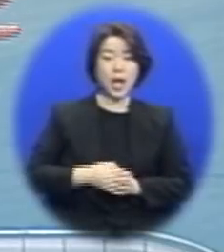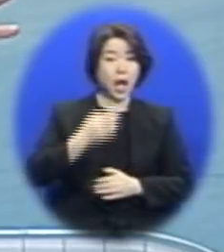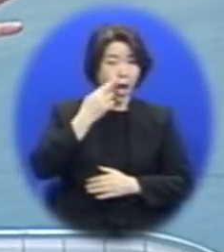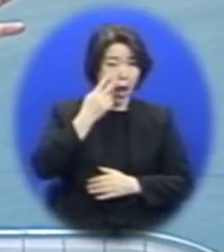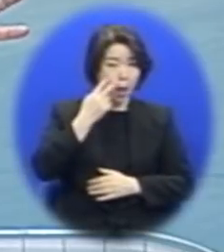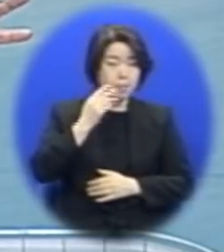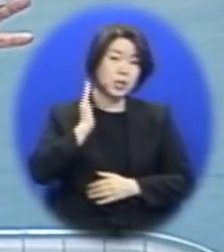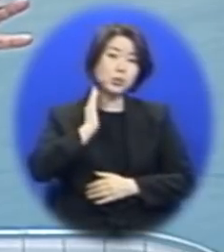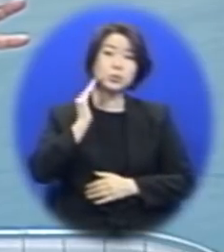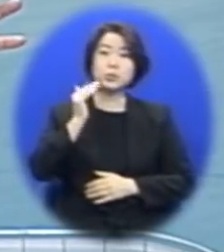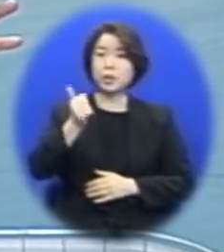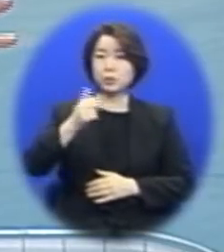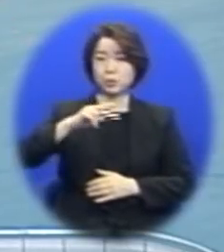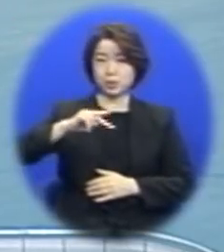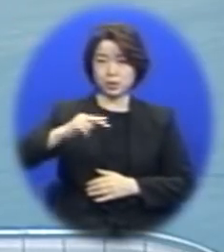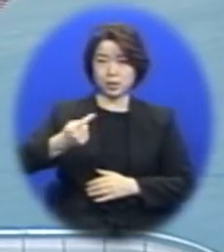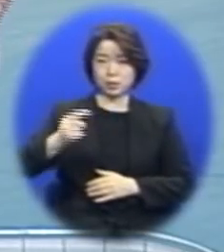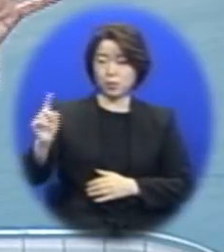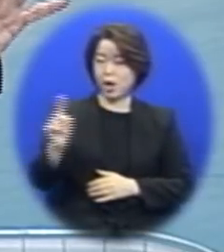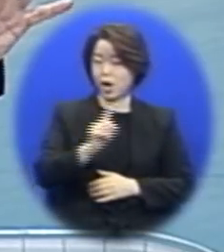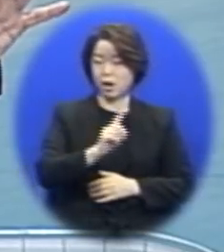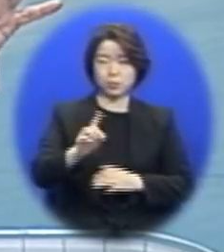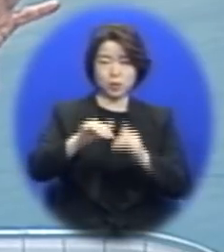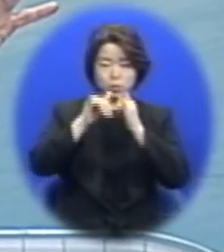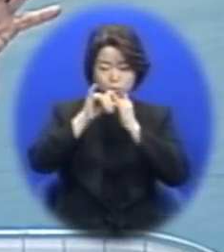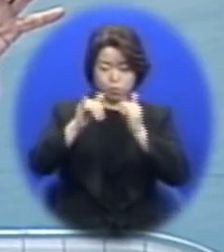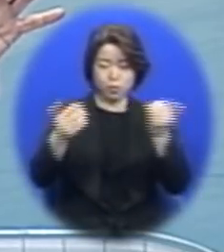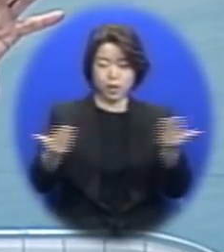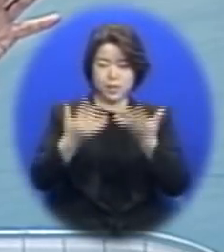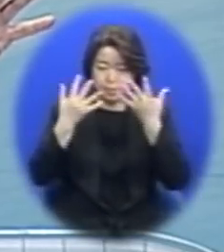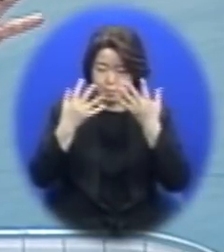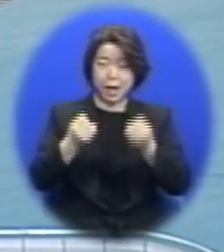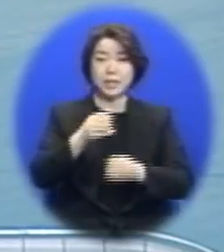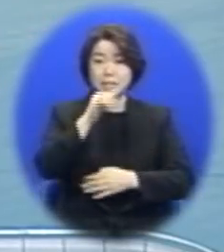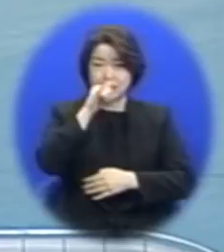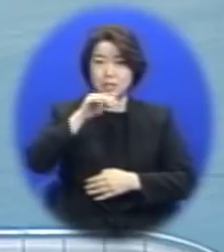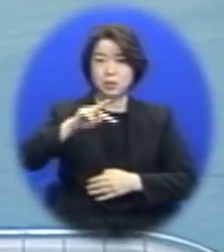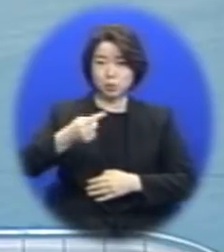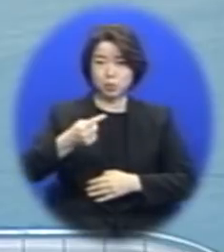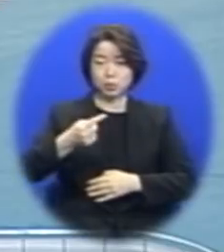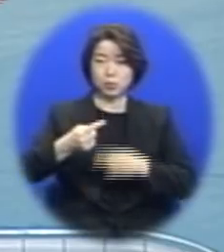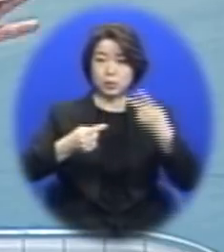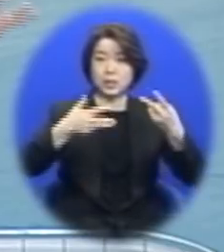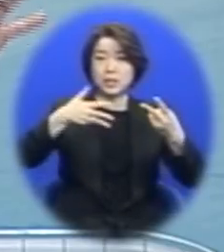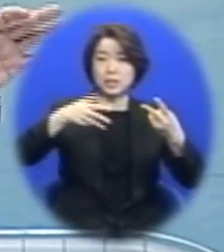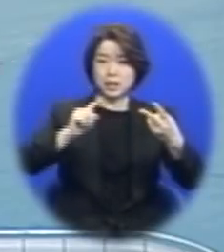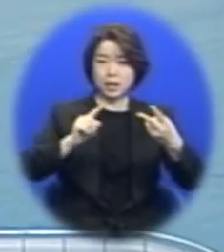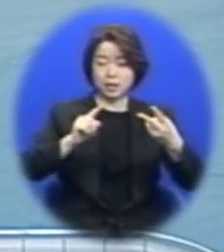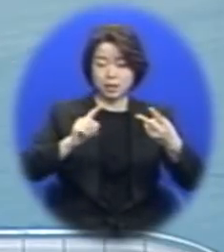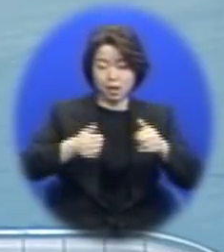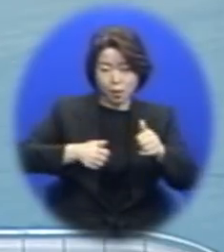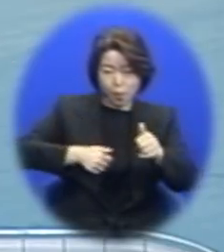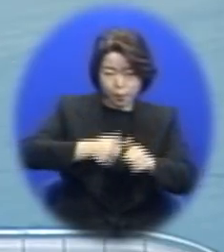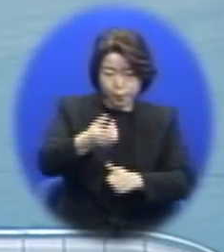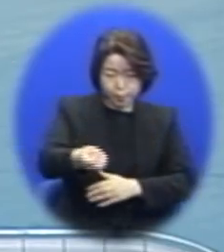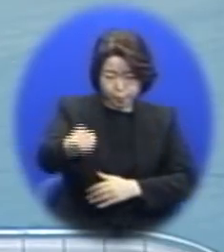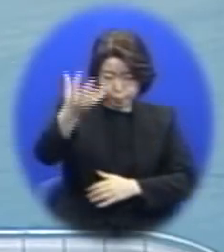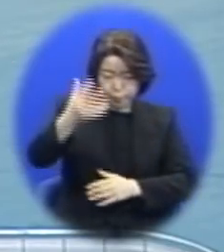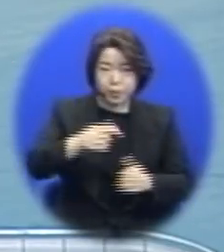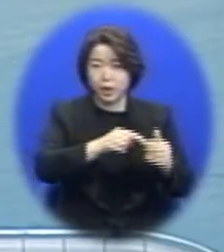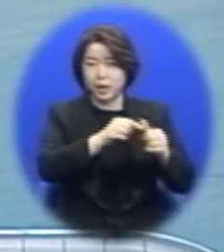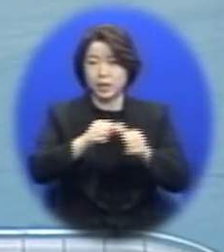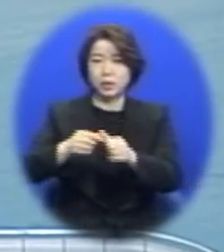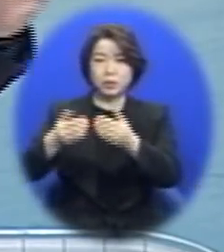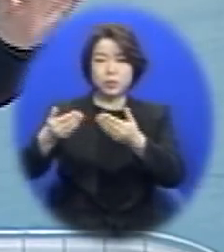미합중국의 대통령이라도 아무리 훌륭한 일을 많이 하고 또 2차 대전을 승리로 이끌었다 하더라도